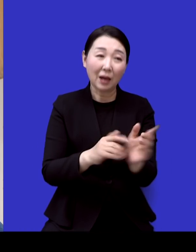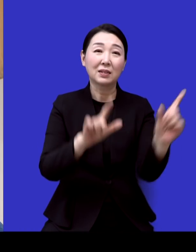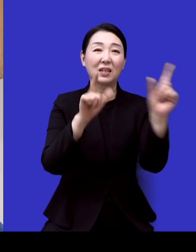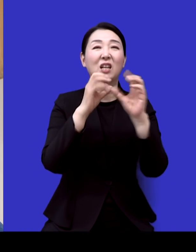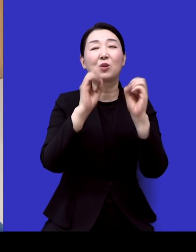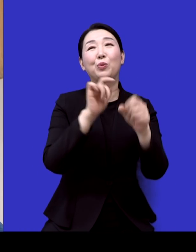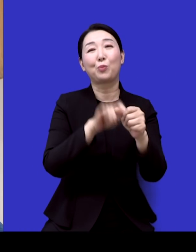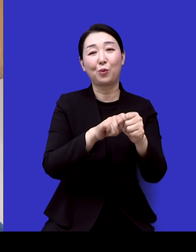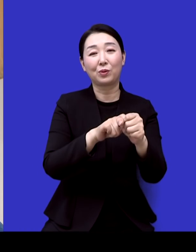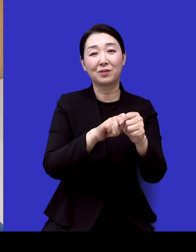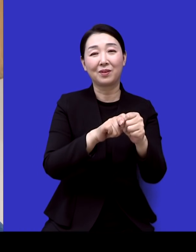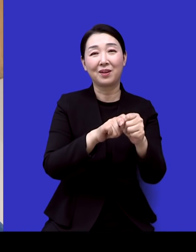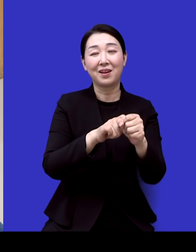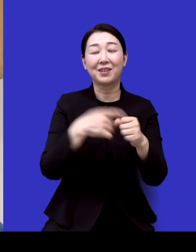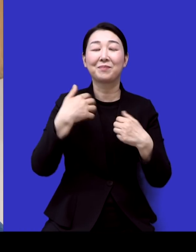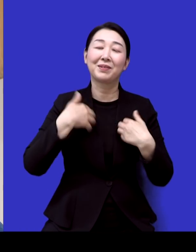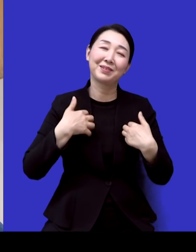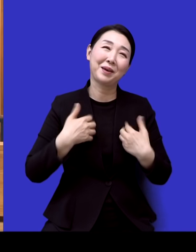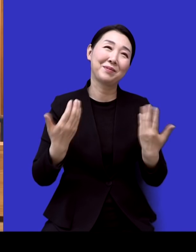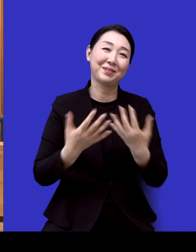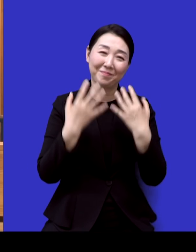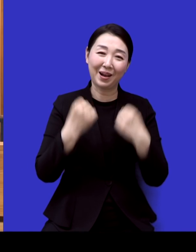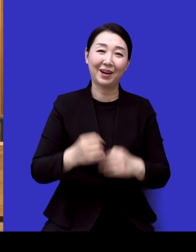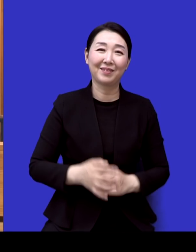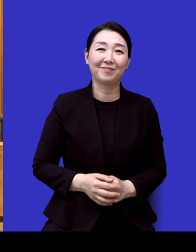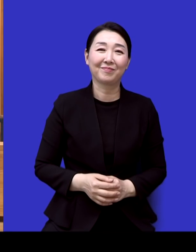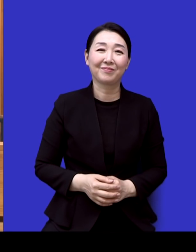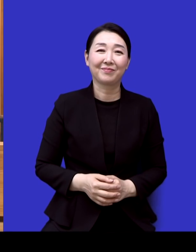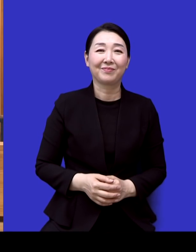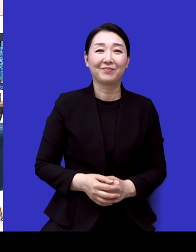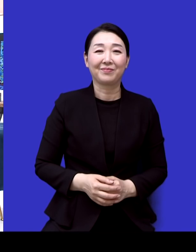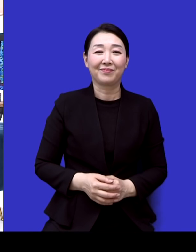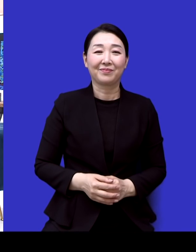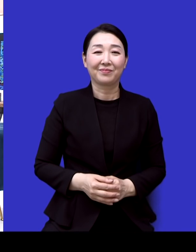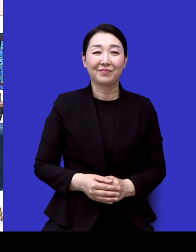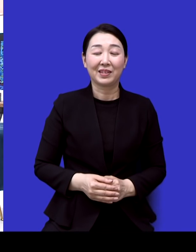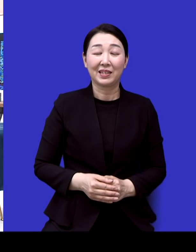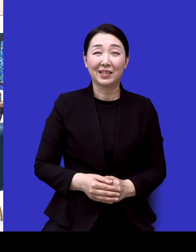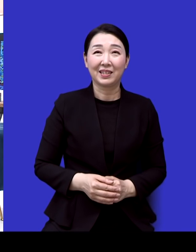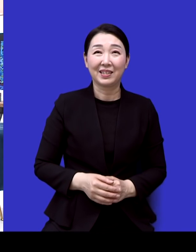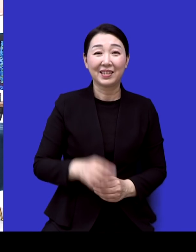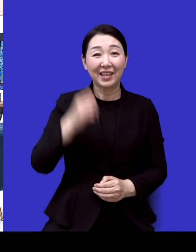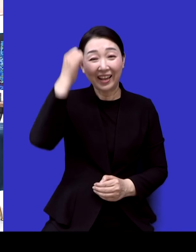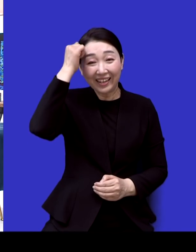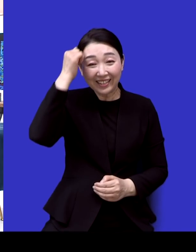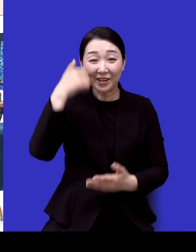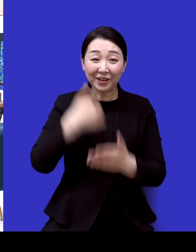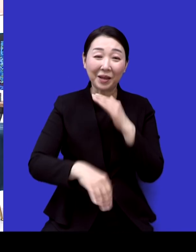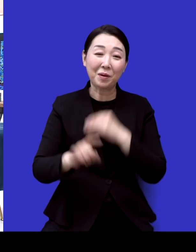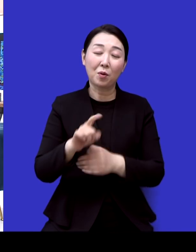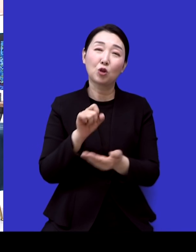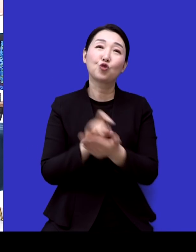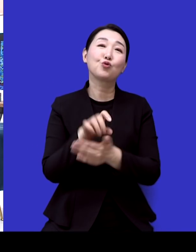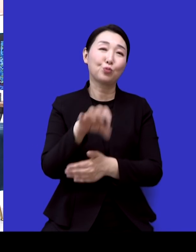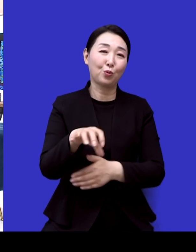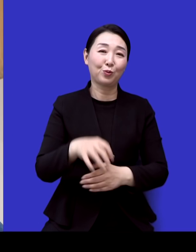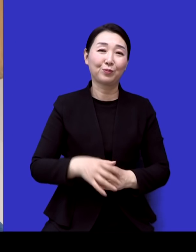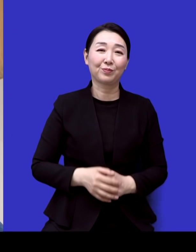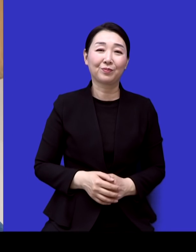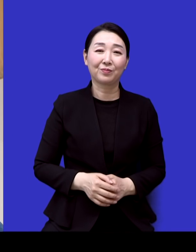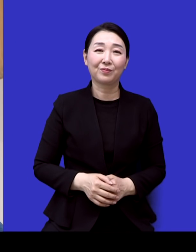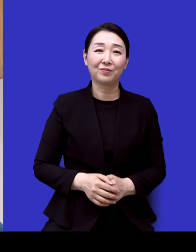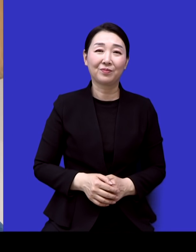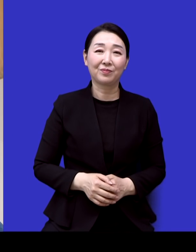살았는데 예. 재밌는 일들이 많았습니다. 어떤 일들이 있었어요? 이제 제일 기억에 남는 건 축구장에서의 일들인데요. 네네.